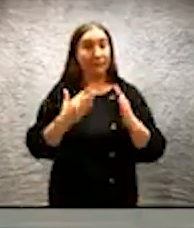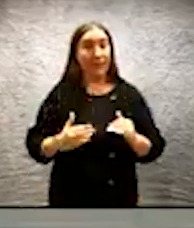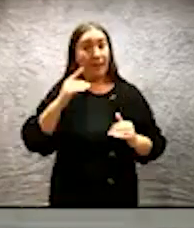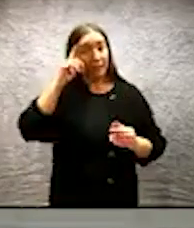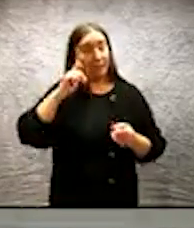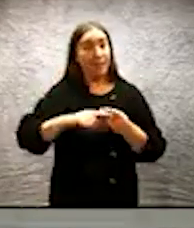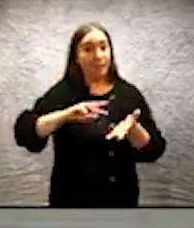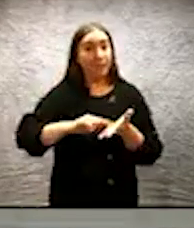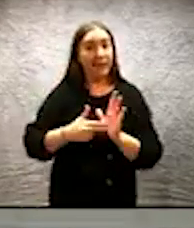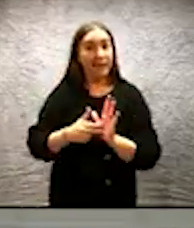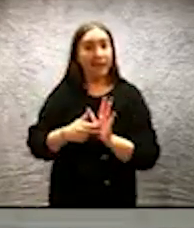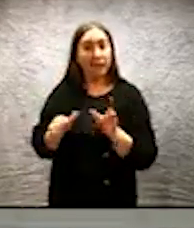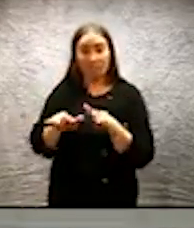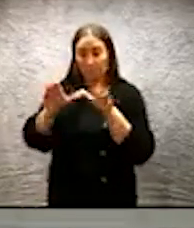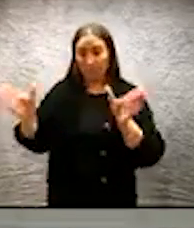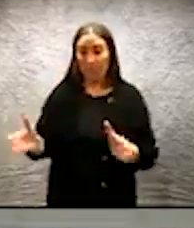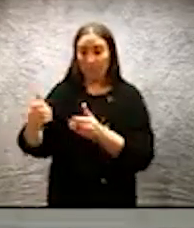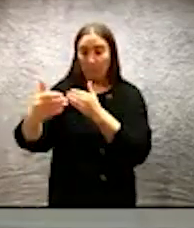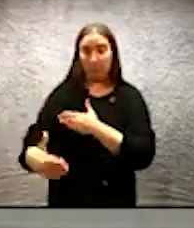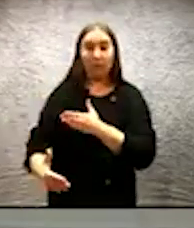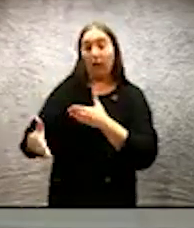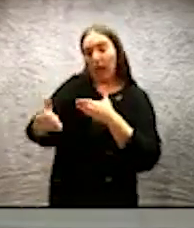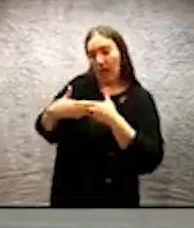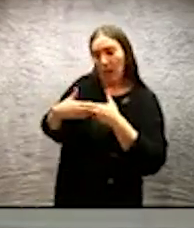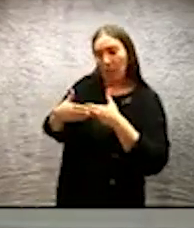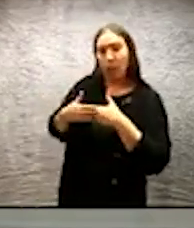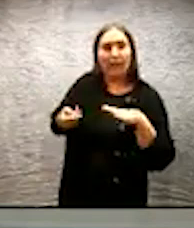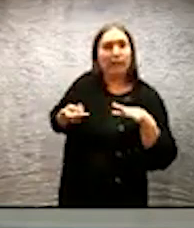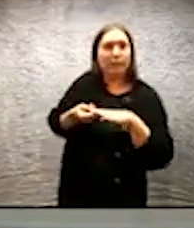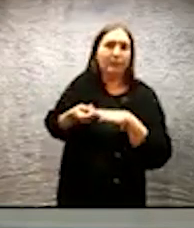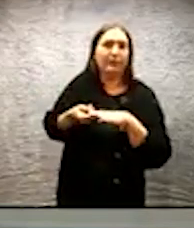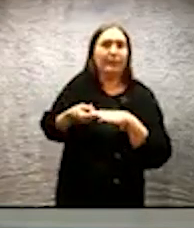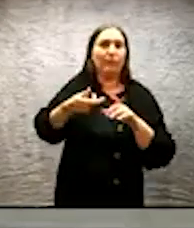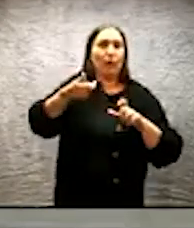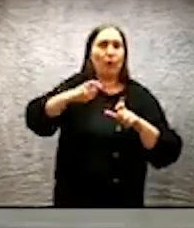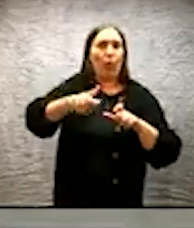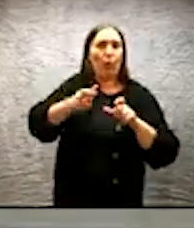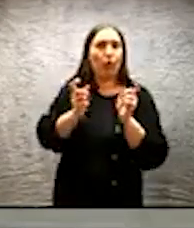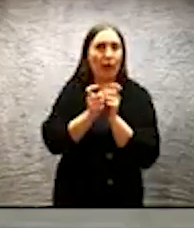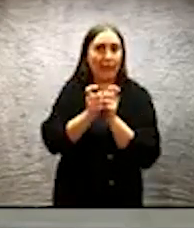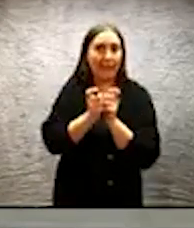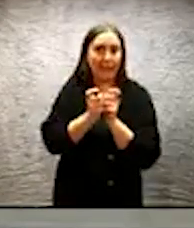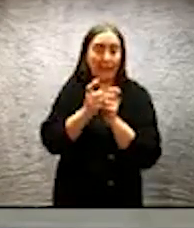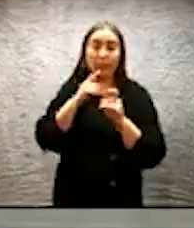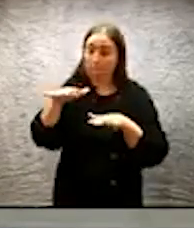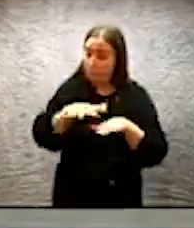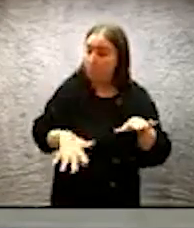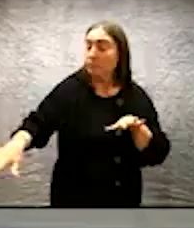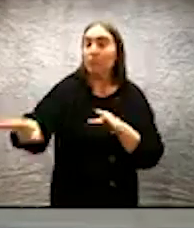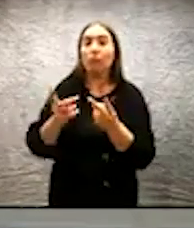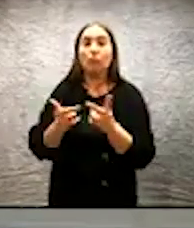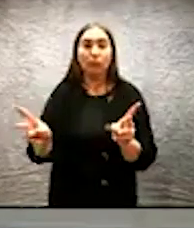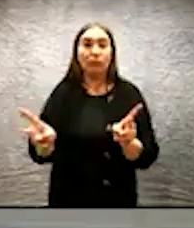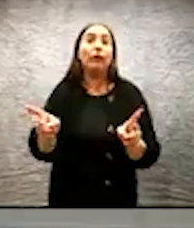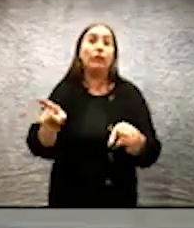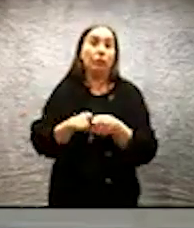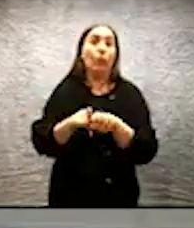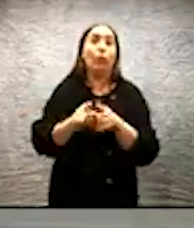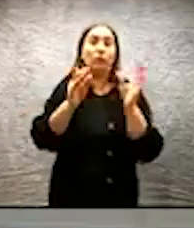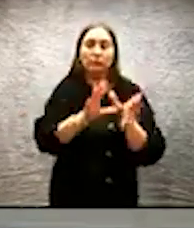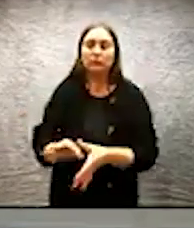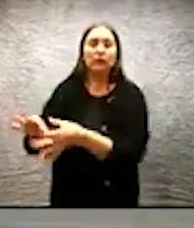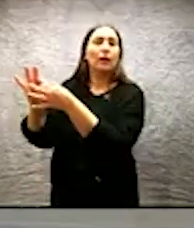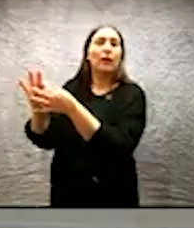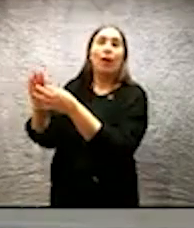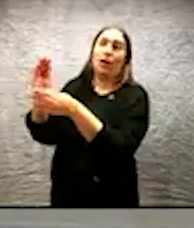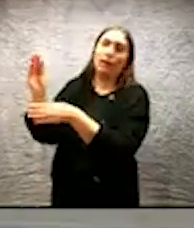donc l'implantation proche d'un compteur électrique, l'intégration dans l'espace public, et naturellement, pour l'opérateur, une certaine